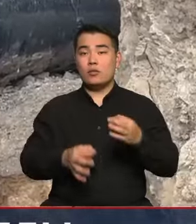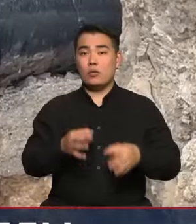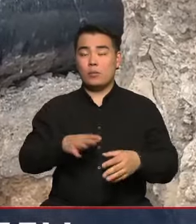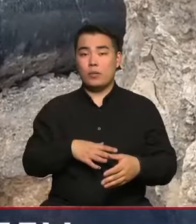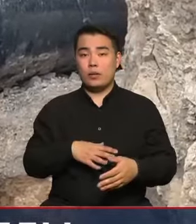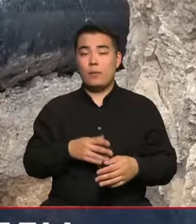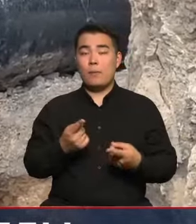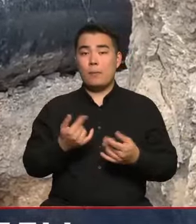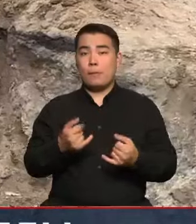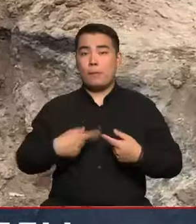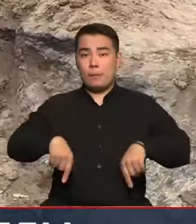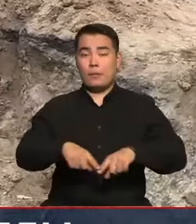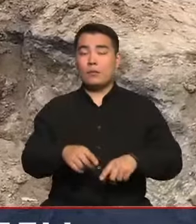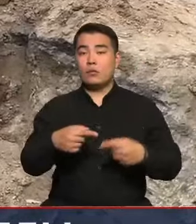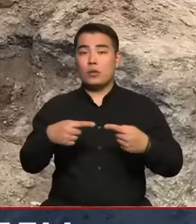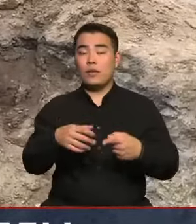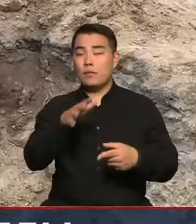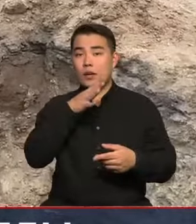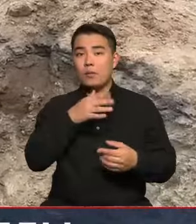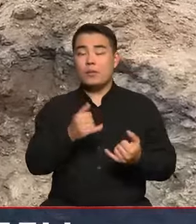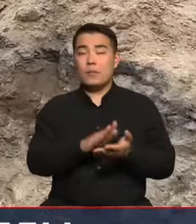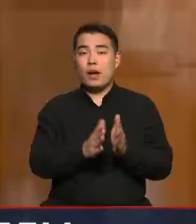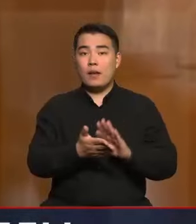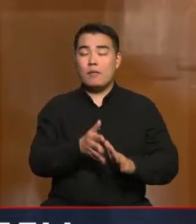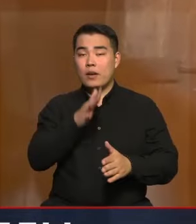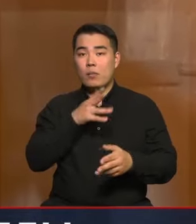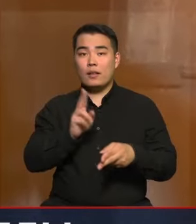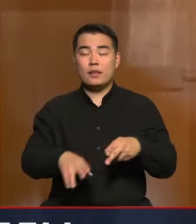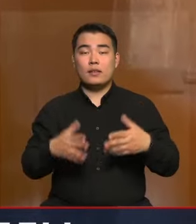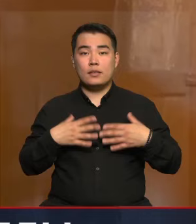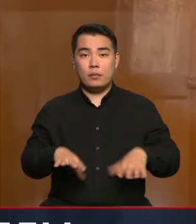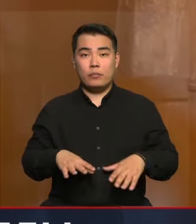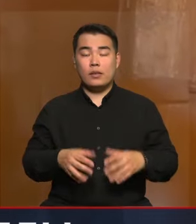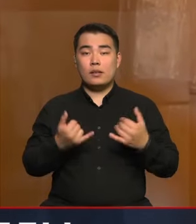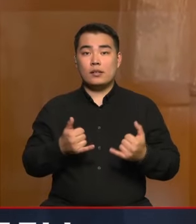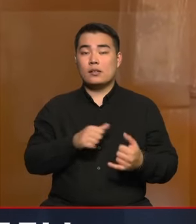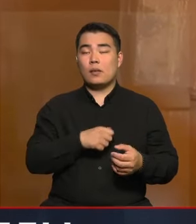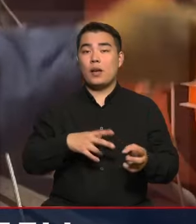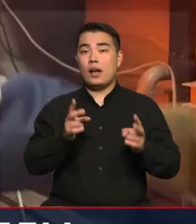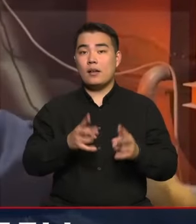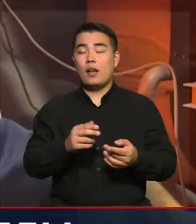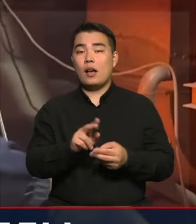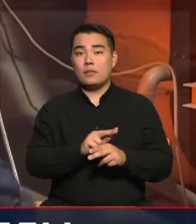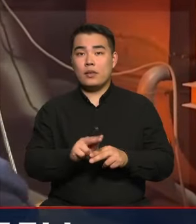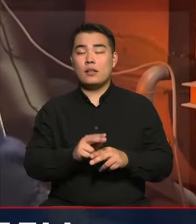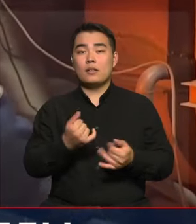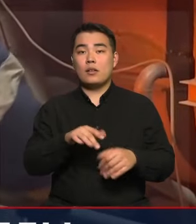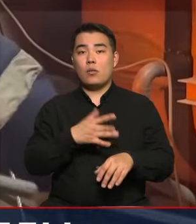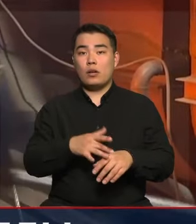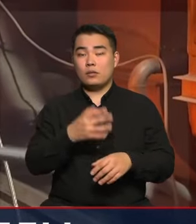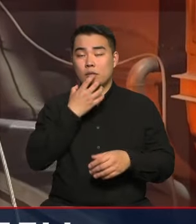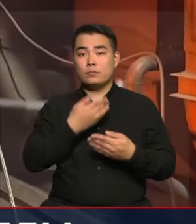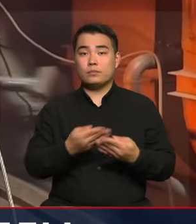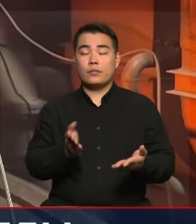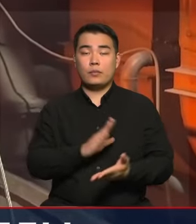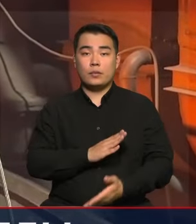берді. Себебі компания тиісті жұмыстарды келісілген мерзімде аяқтамаған. Қазір ақау қалпына келтіріліп, қалаға жылу берілді.